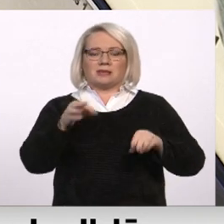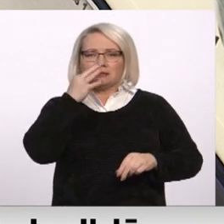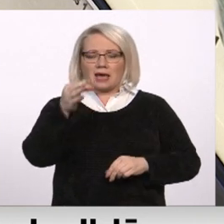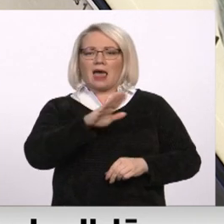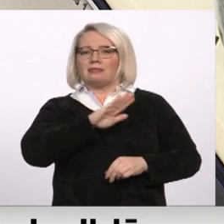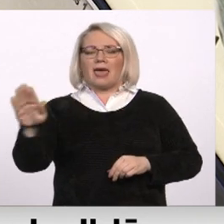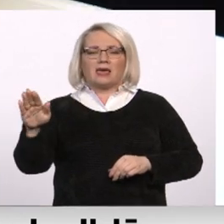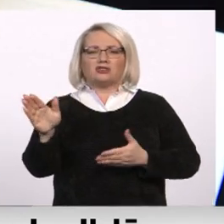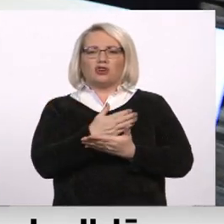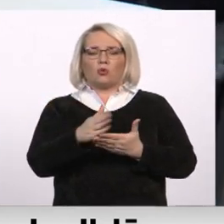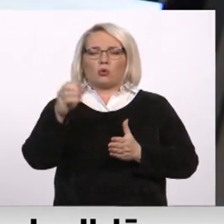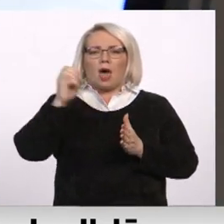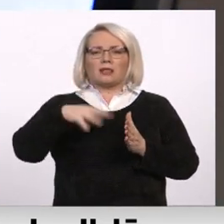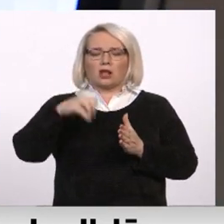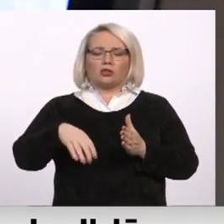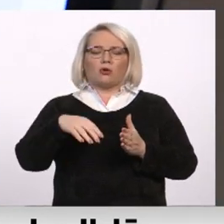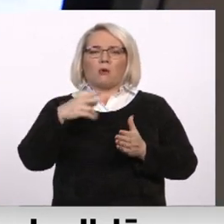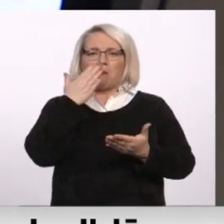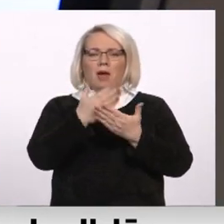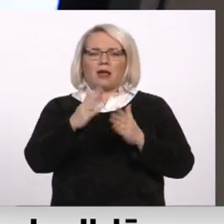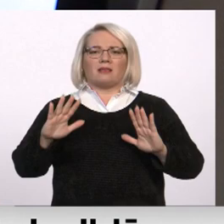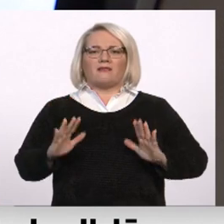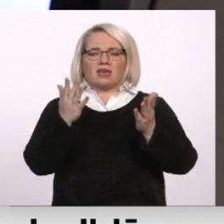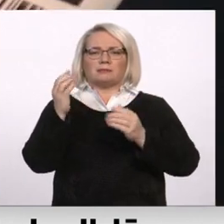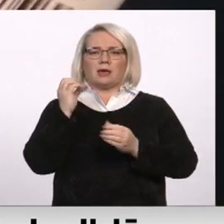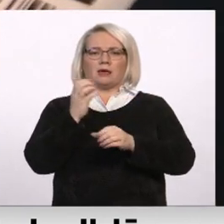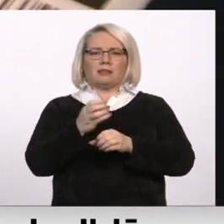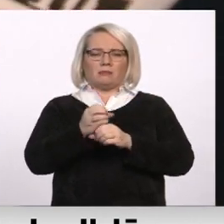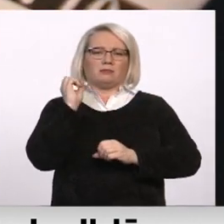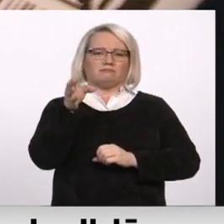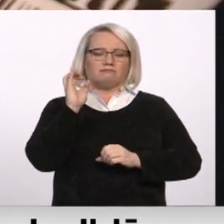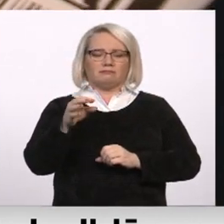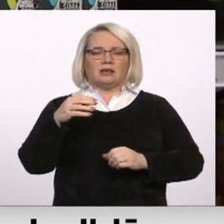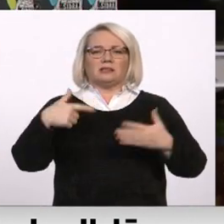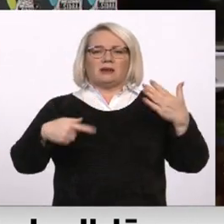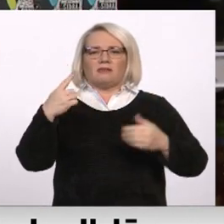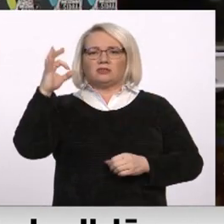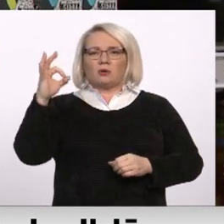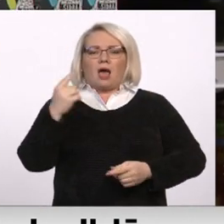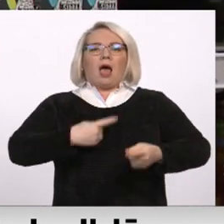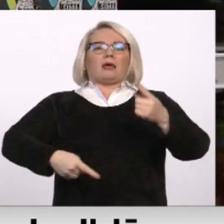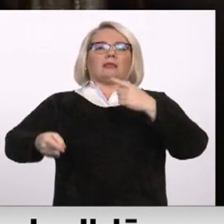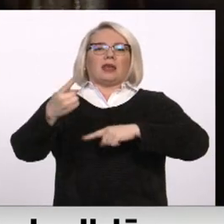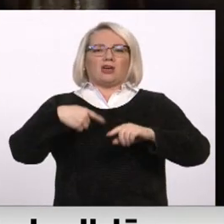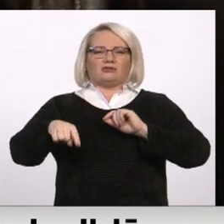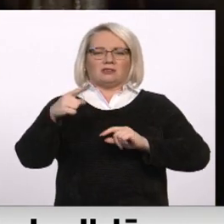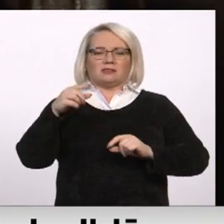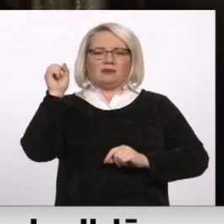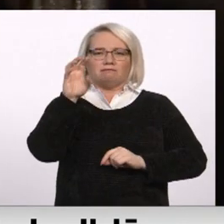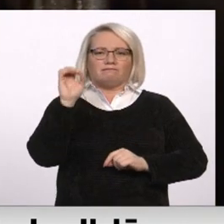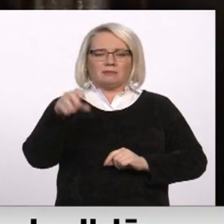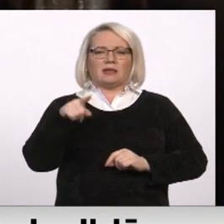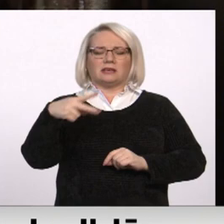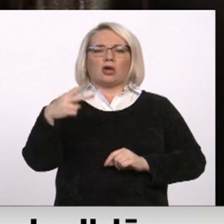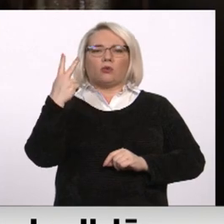atkritumu apkarošanā veiksmīgi sev pierāda depozīta sistēma. 91% depozīta taras atgriežas sistēmā, aptverot 2% no